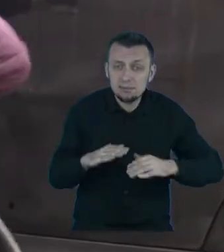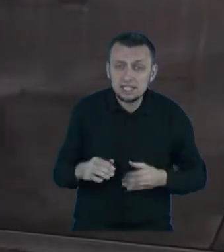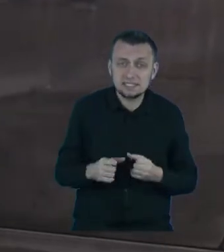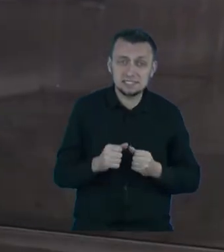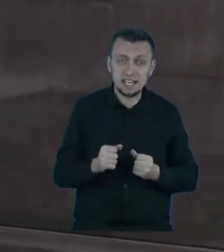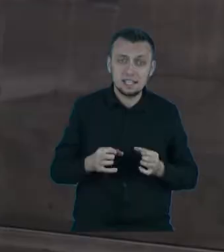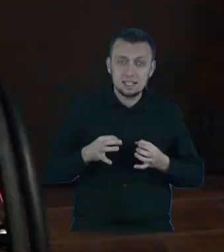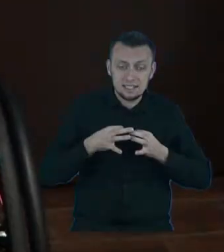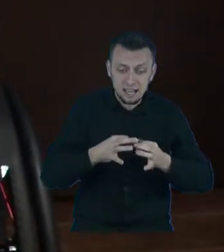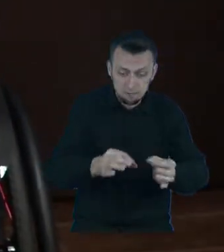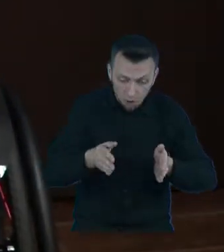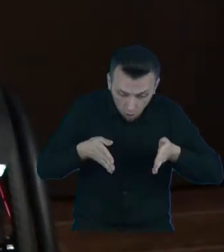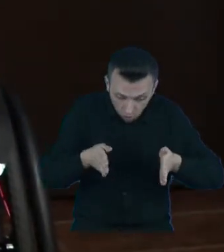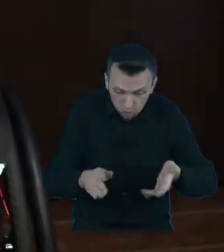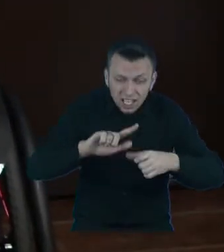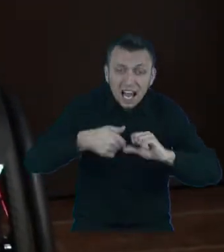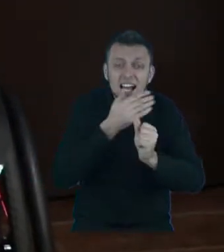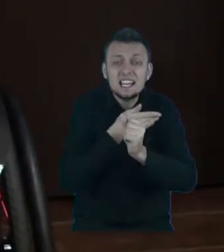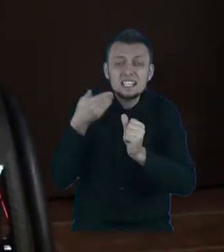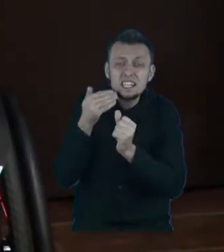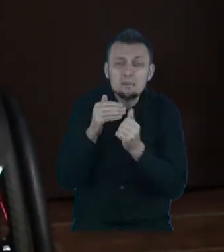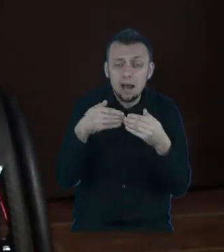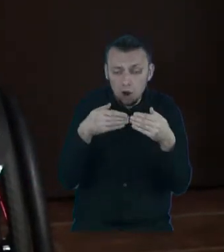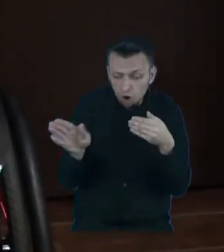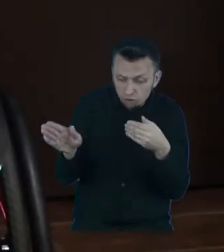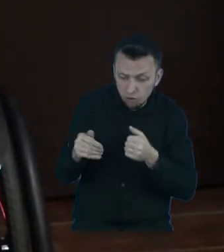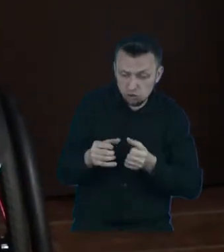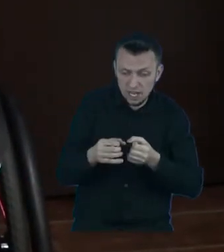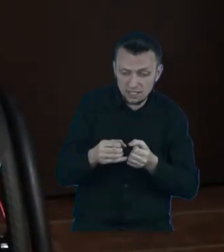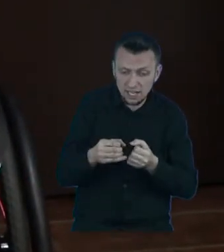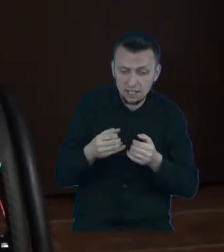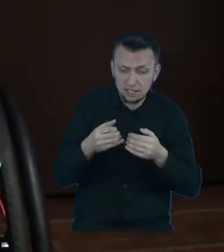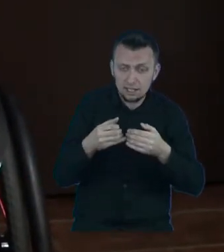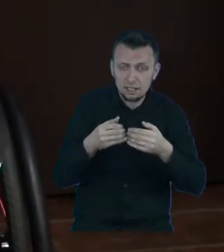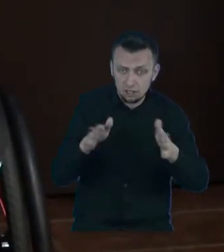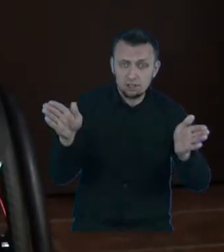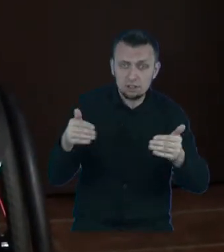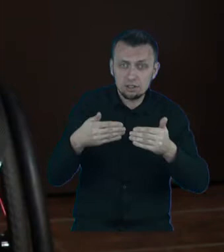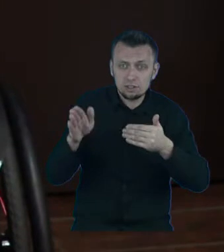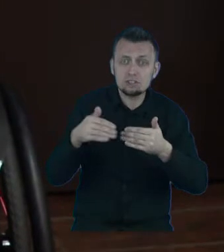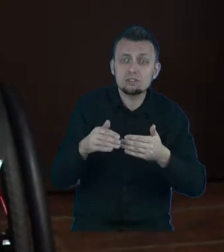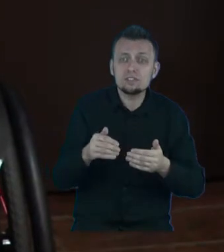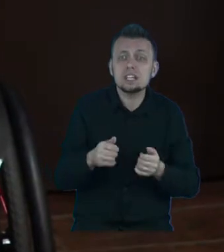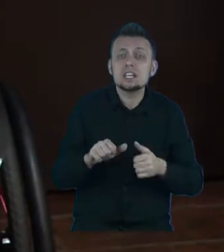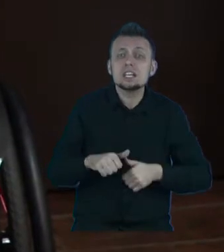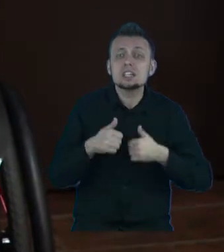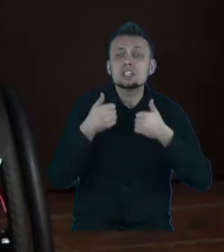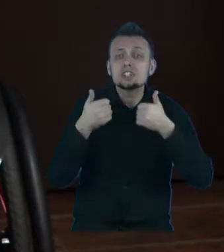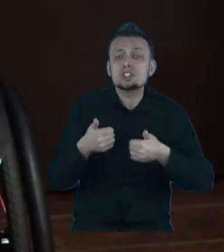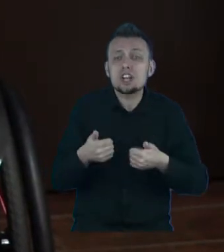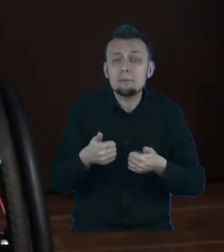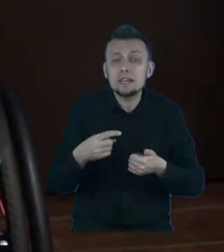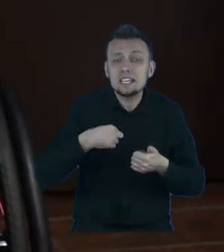drzwi i na wysadzenie tej osoby z auta po prostu nie ma na to miejsca i drugi samochód nam po prostu zostawi to